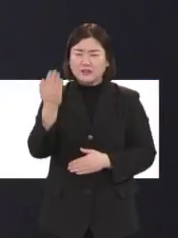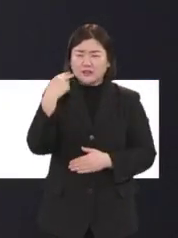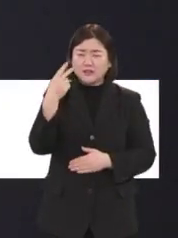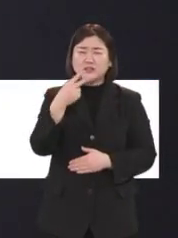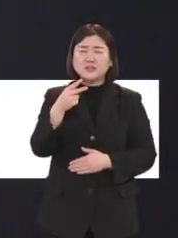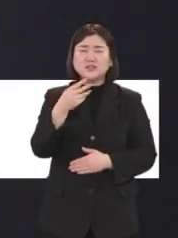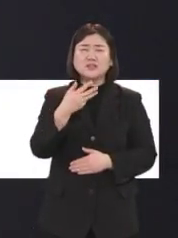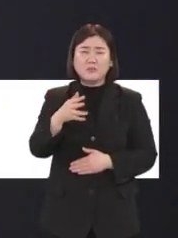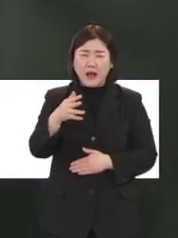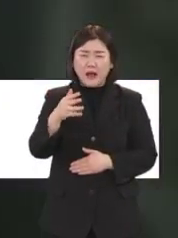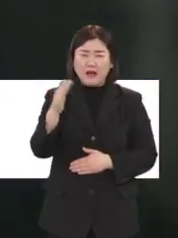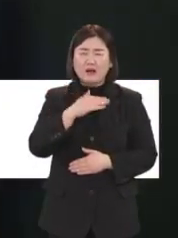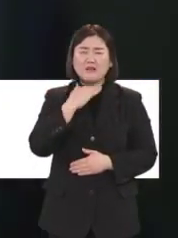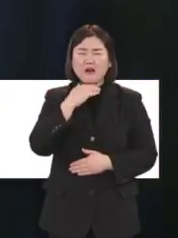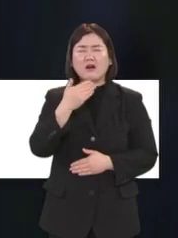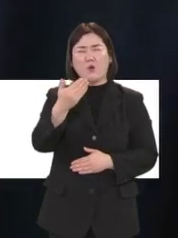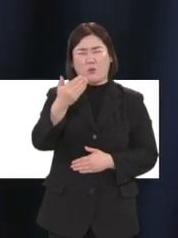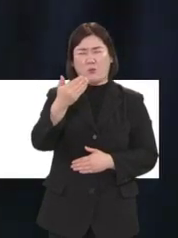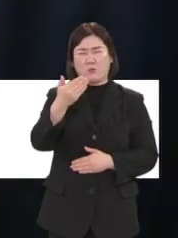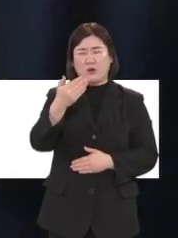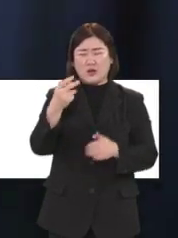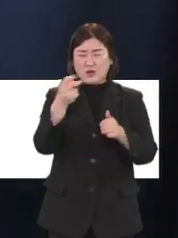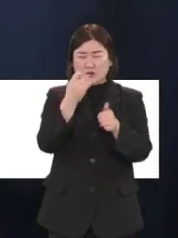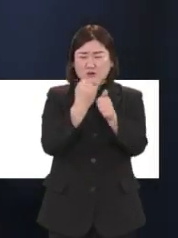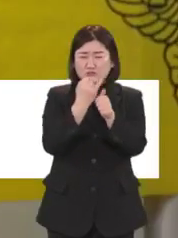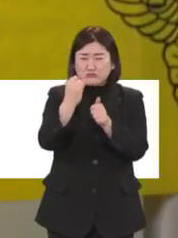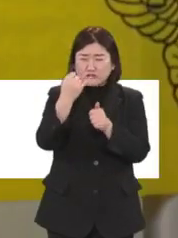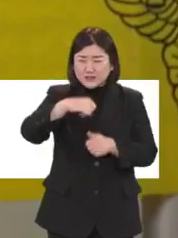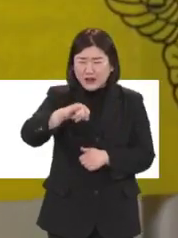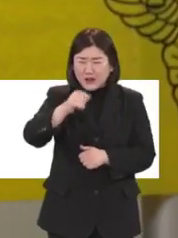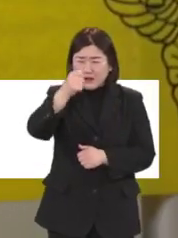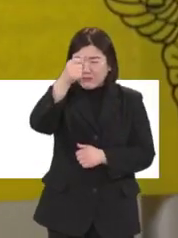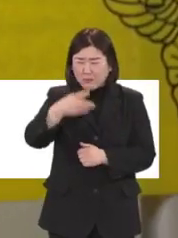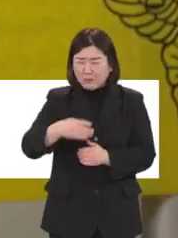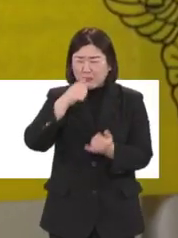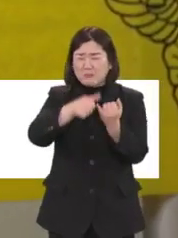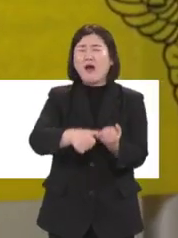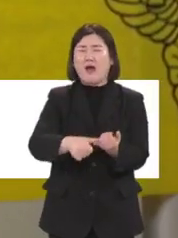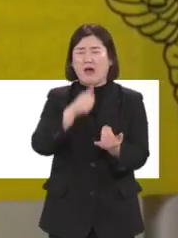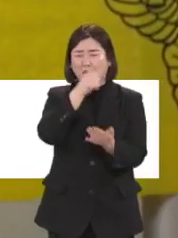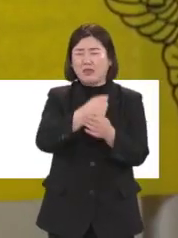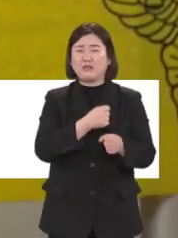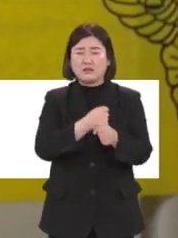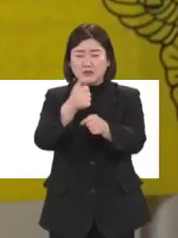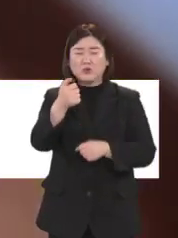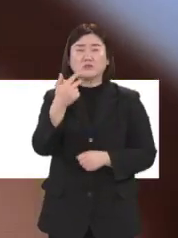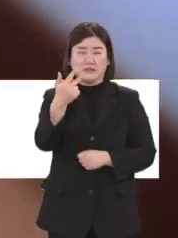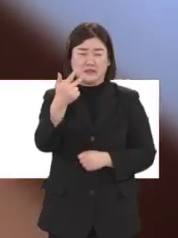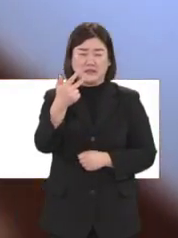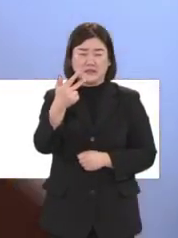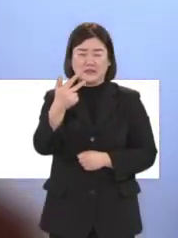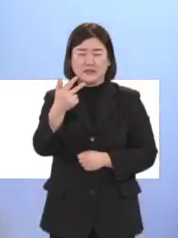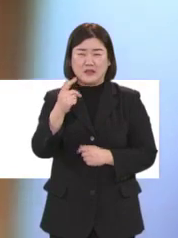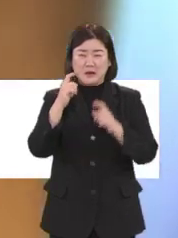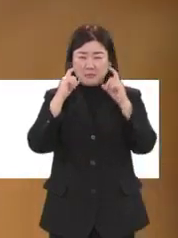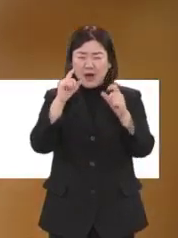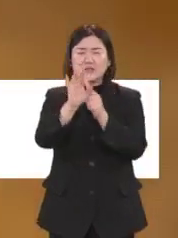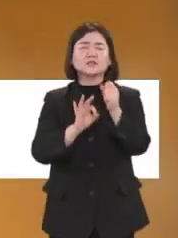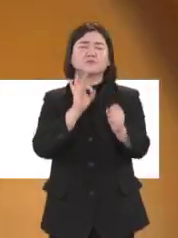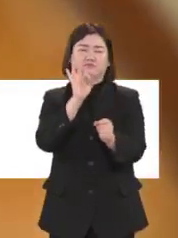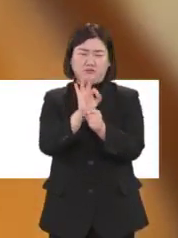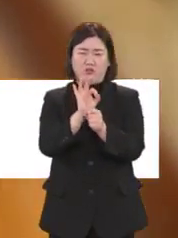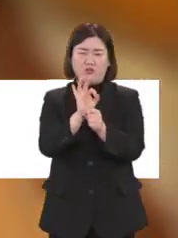일부는 지난 2008년 9살이었던 의붓딸을 여러 차례 성폭행한 혐의로 기소된 쉰 7살 a씨에게